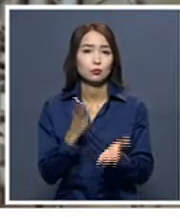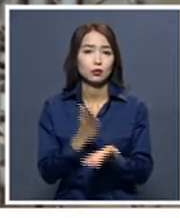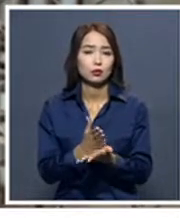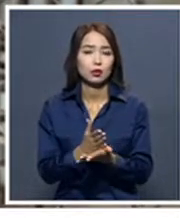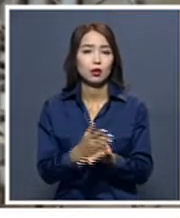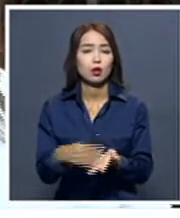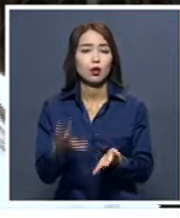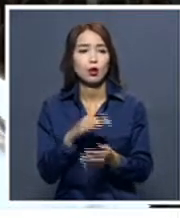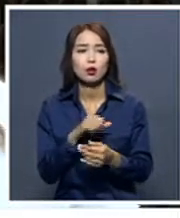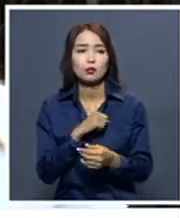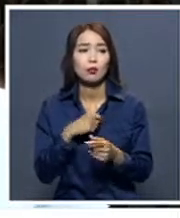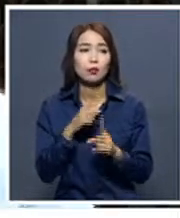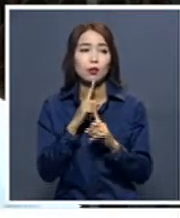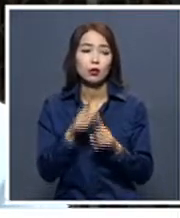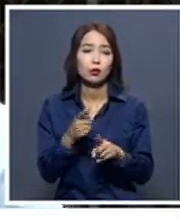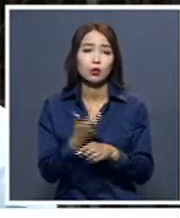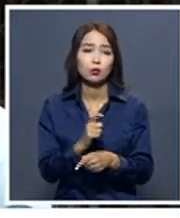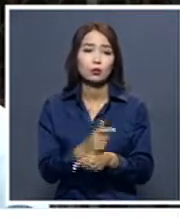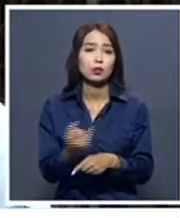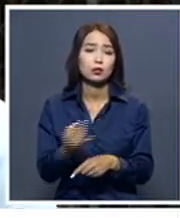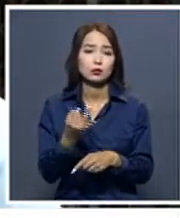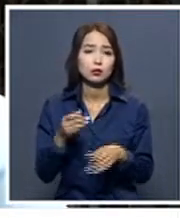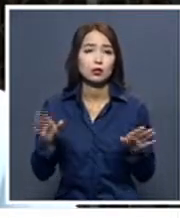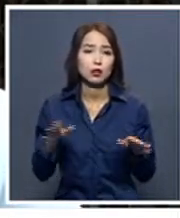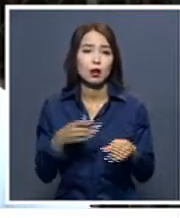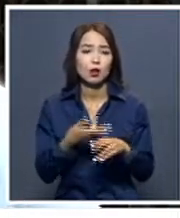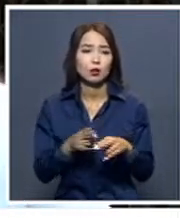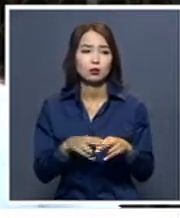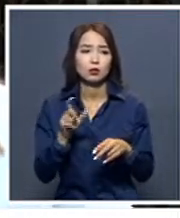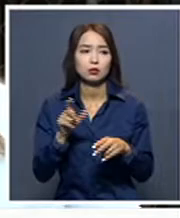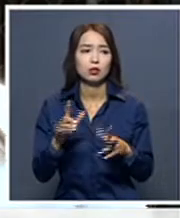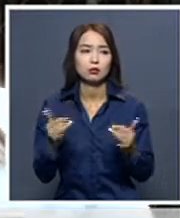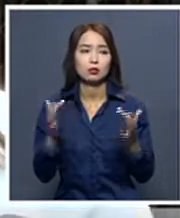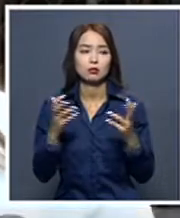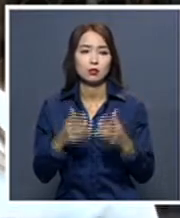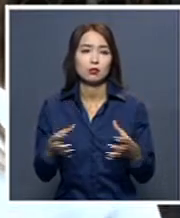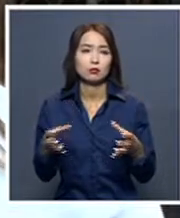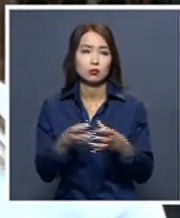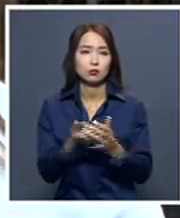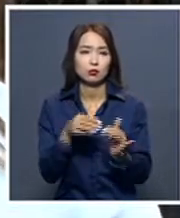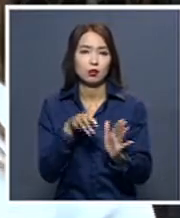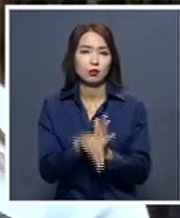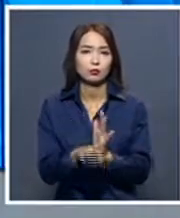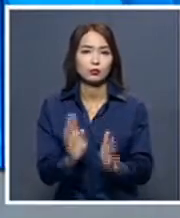Бұлардың ерекшелігі және де бұлар келі құс, және де бұлардың саны азаюына байланысты қазірде қызыл кітапқа енген.